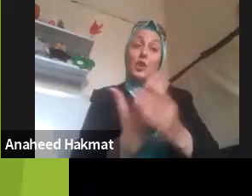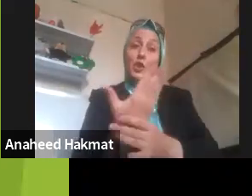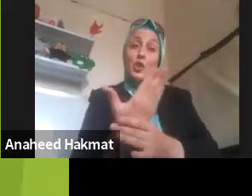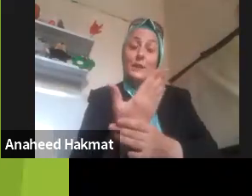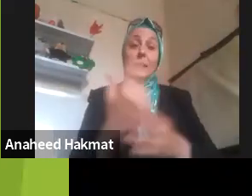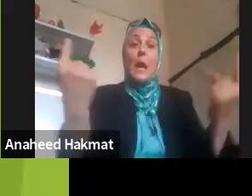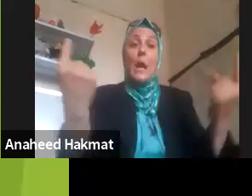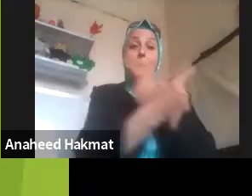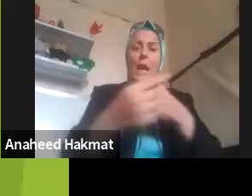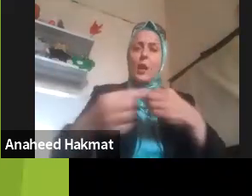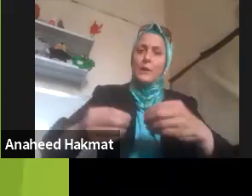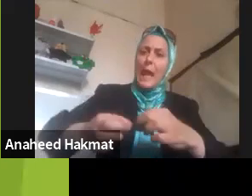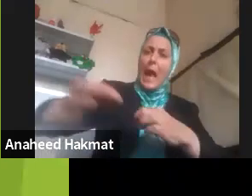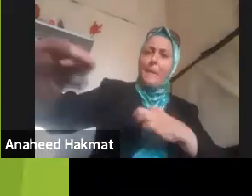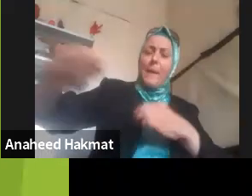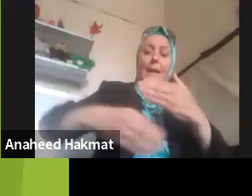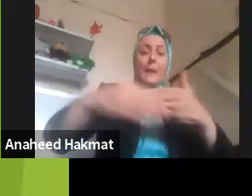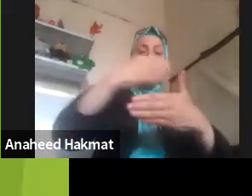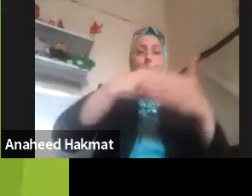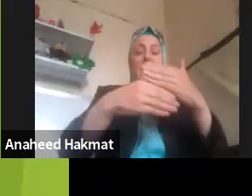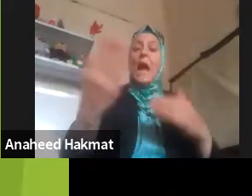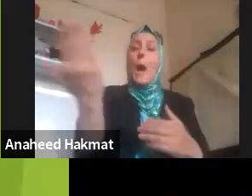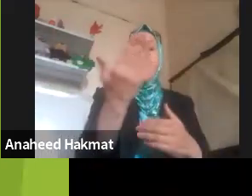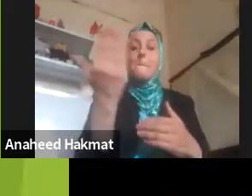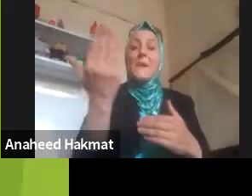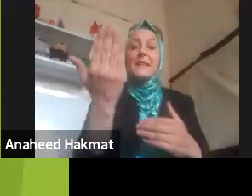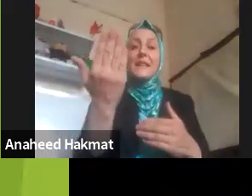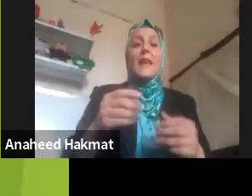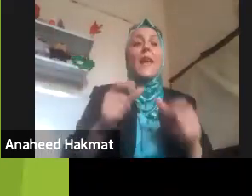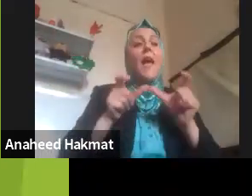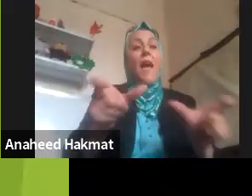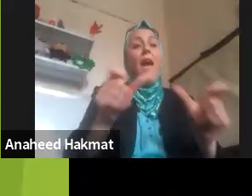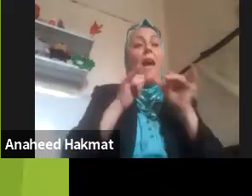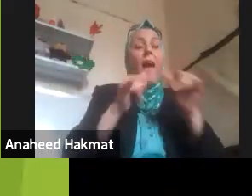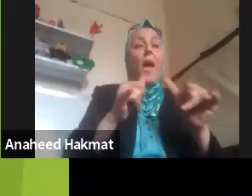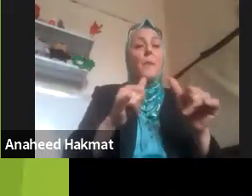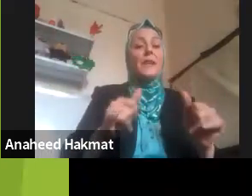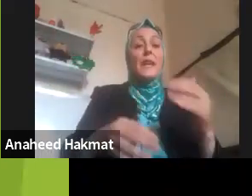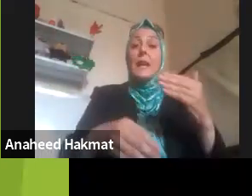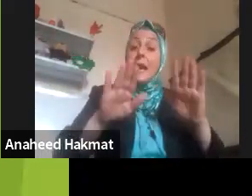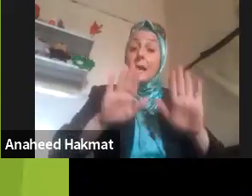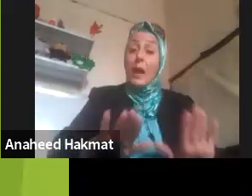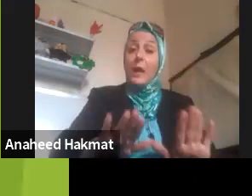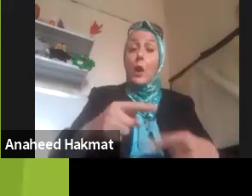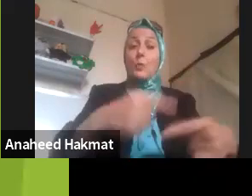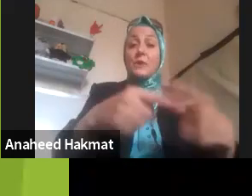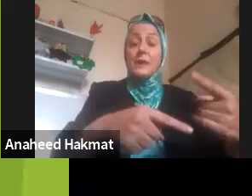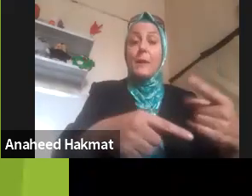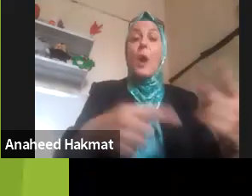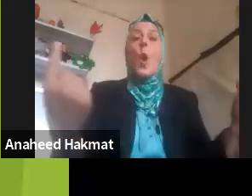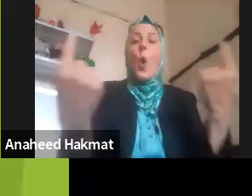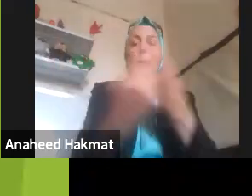بناء مدرسة آمنة مستدامة، وينعكس مقاربة جديدة للمدرسة